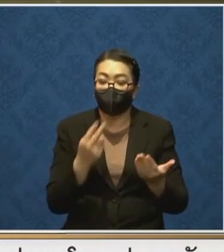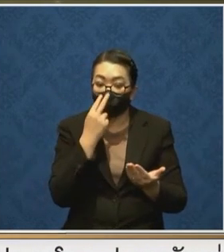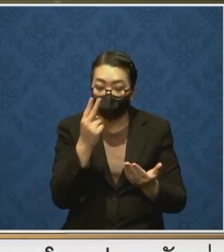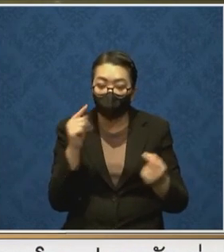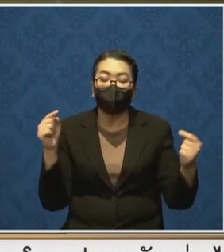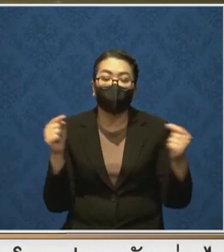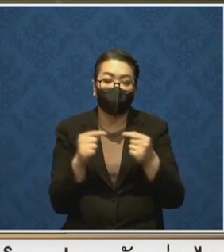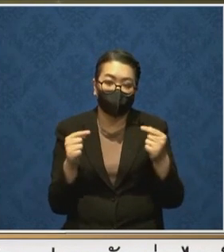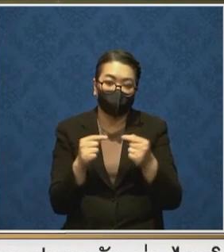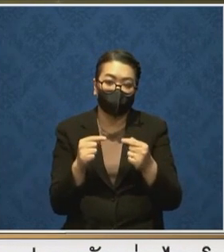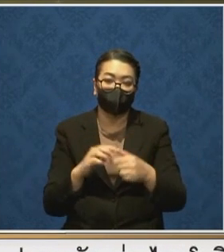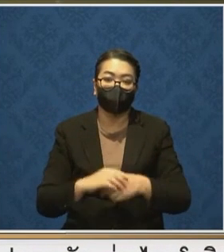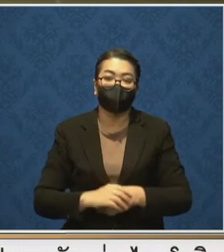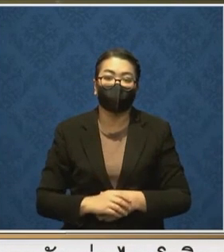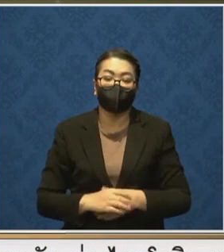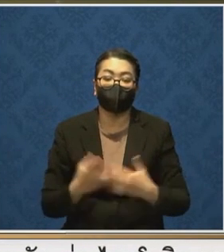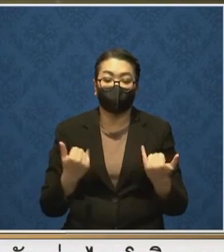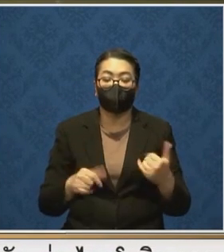ilsusa processing jab